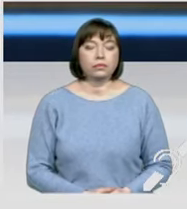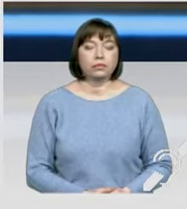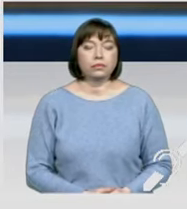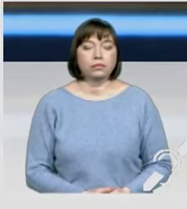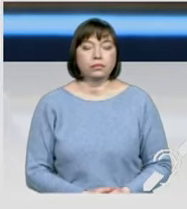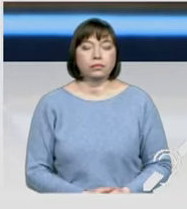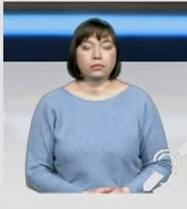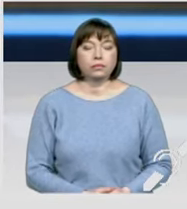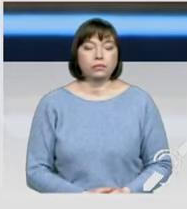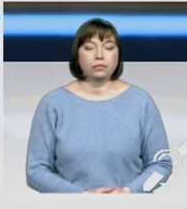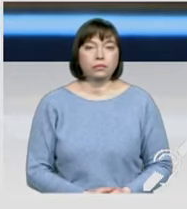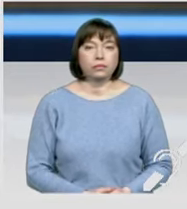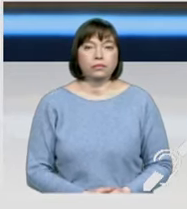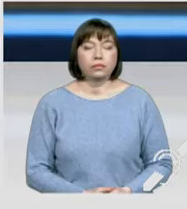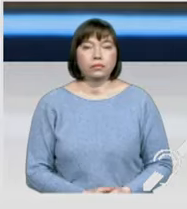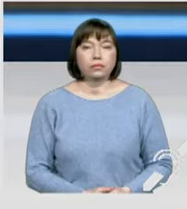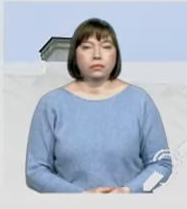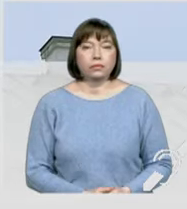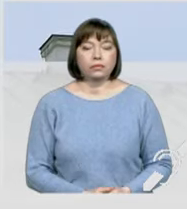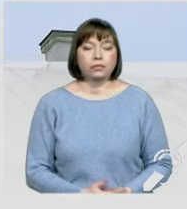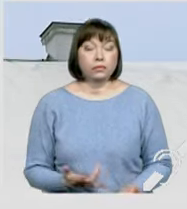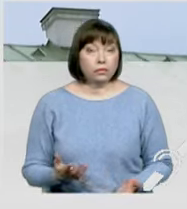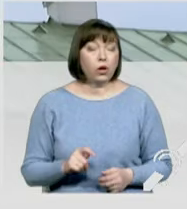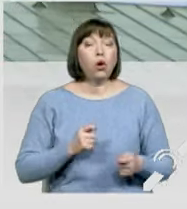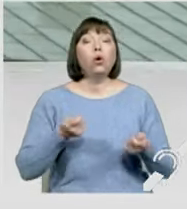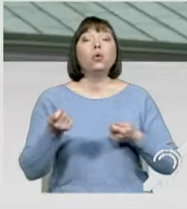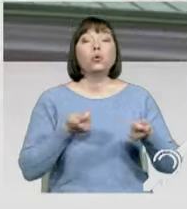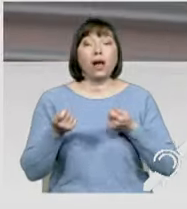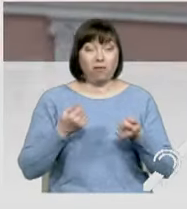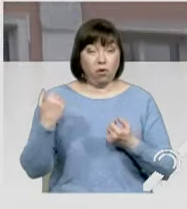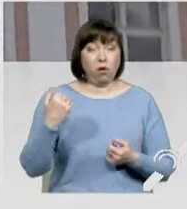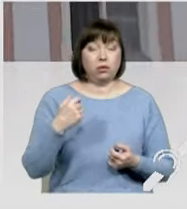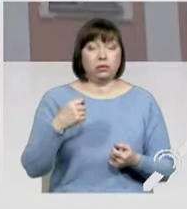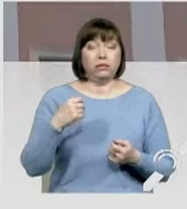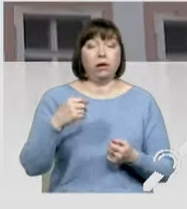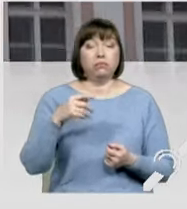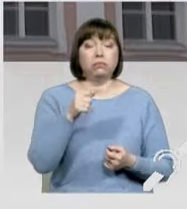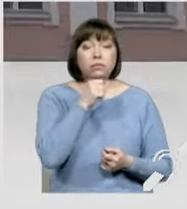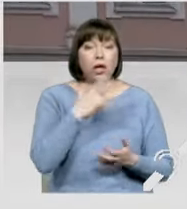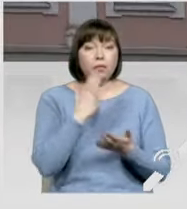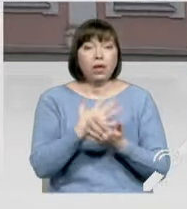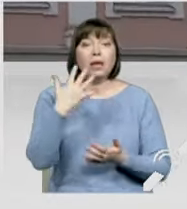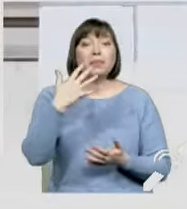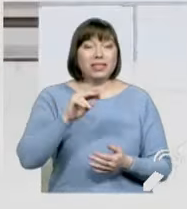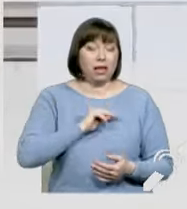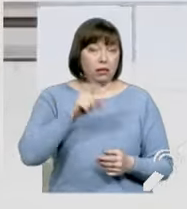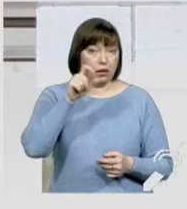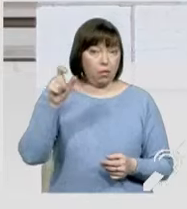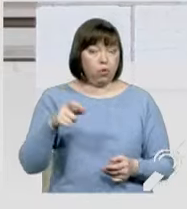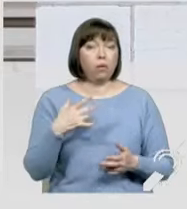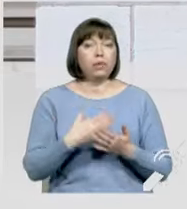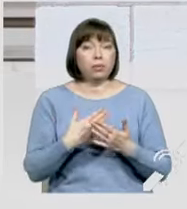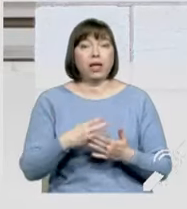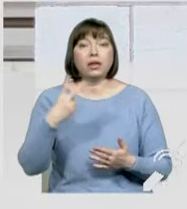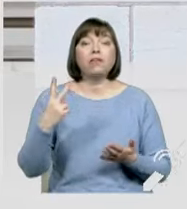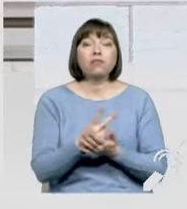well. So we don't have any special residences. Administrația prezidențială de la Tallinn are 50 de angajați, de aproape două